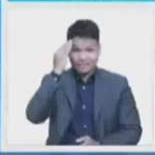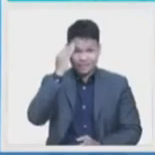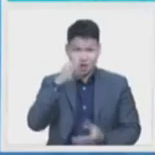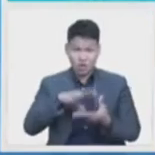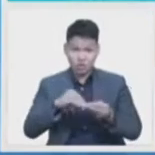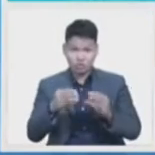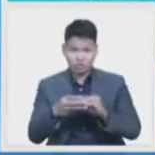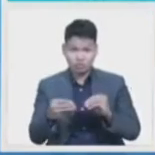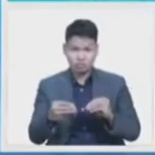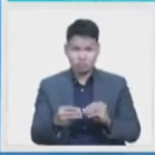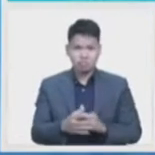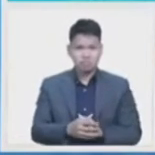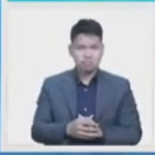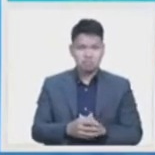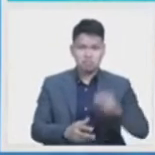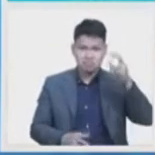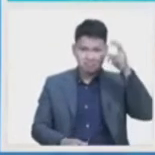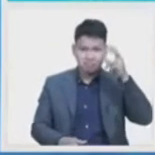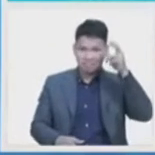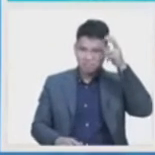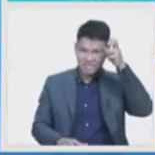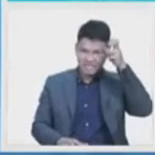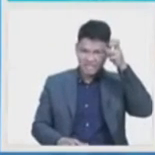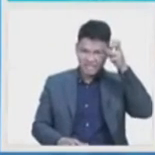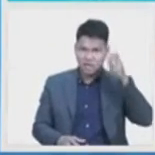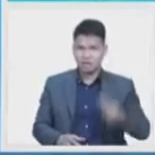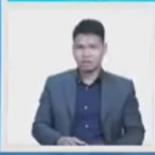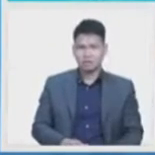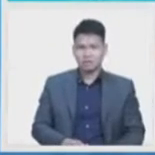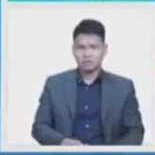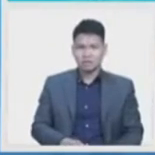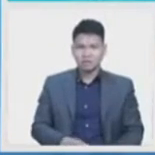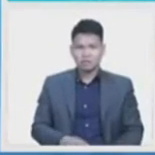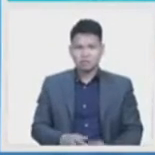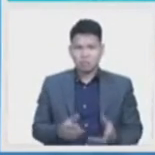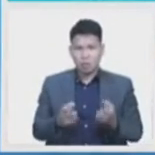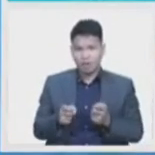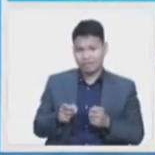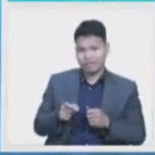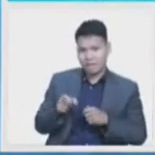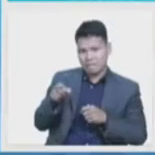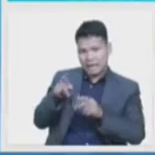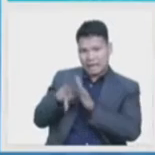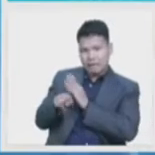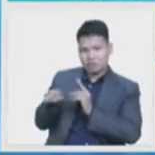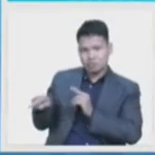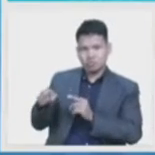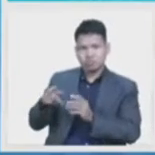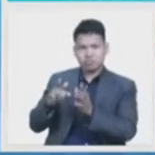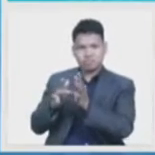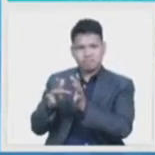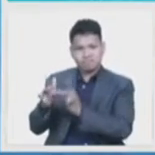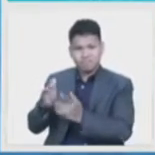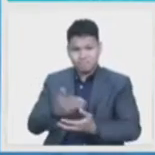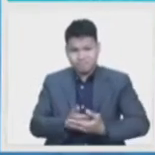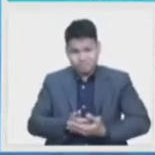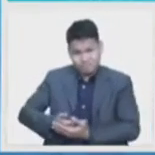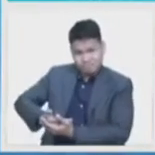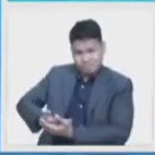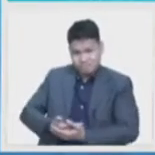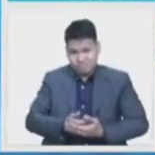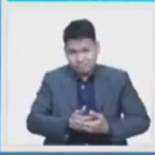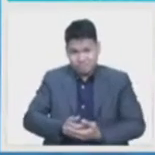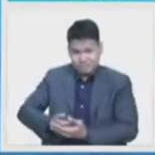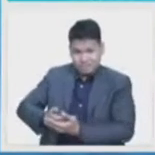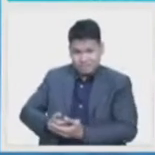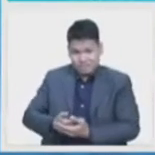Buot pat yun si Kristo. Kinsa ang nagpapatay? Of course, luyo ni anang agahom,